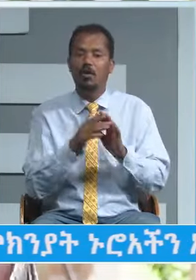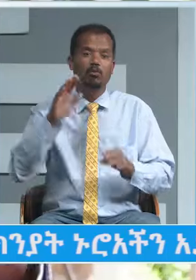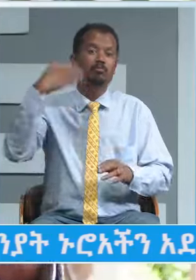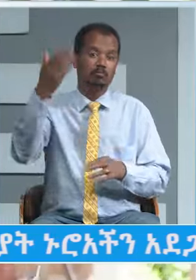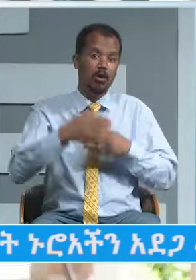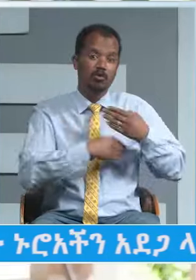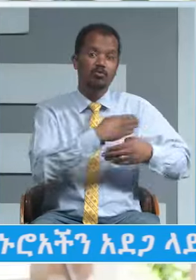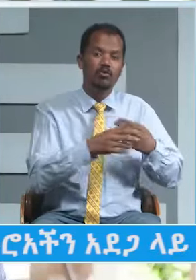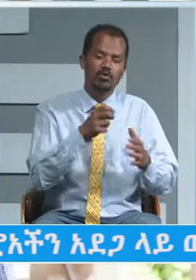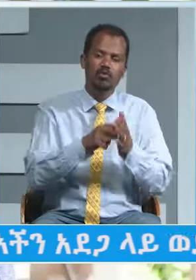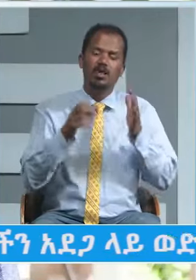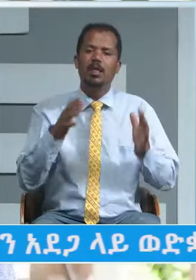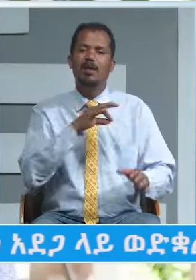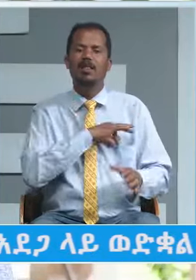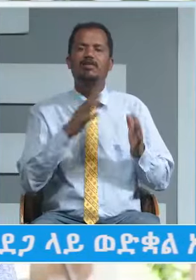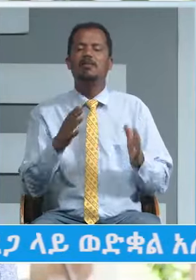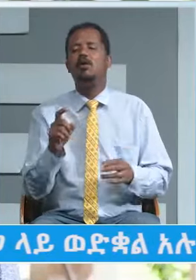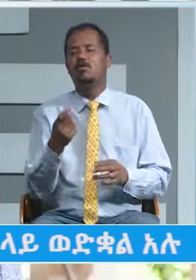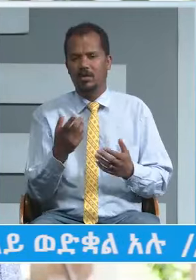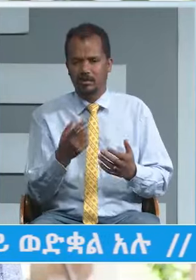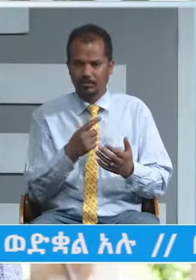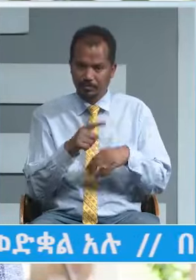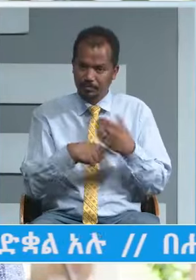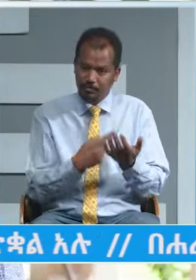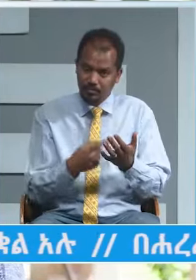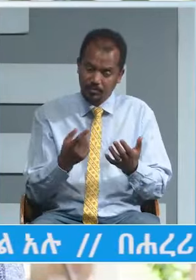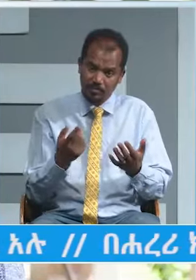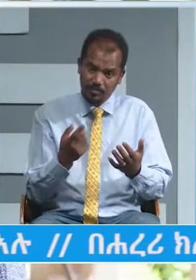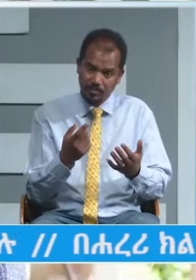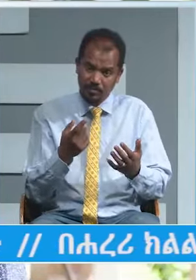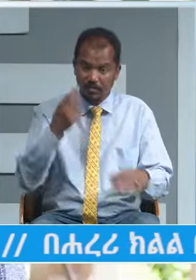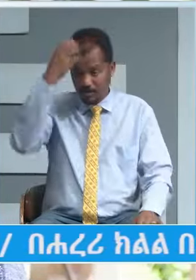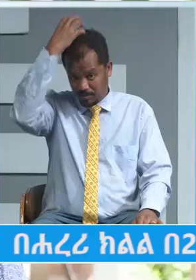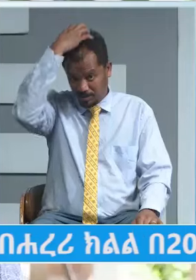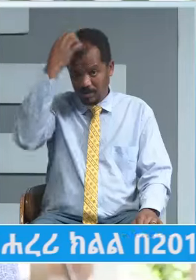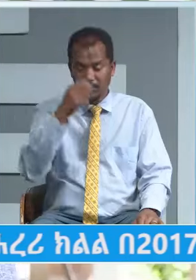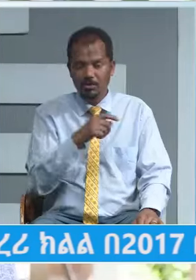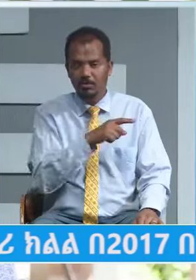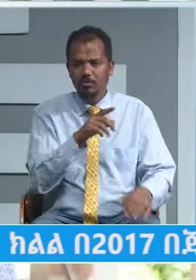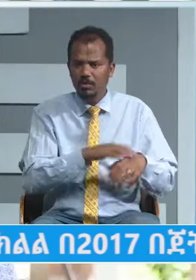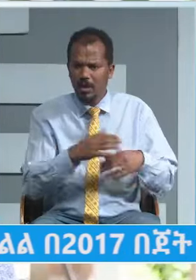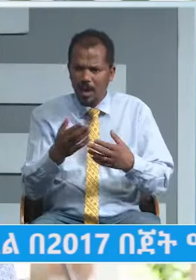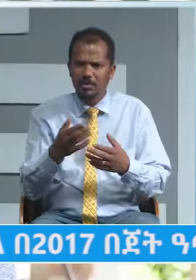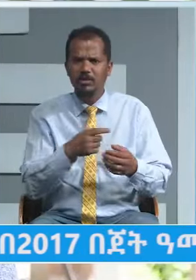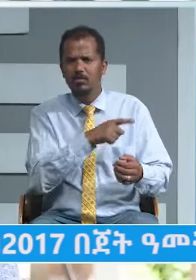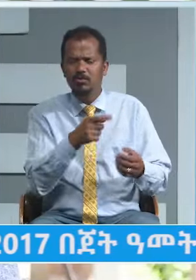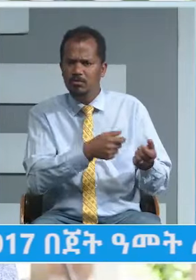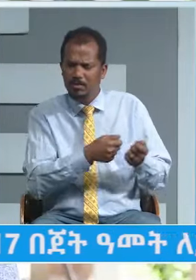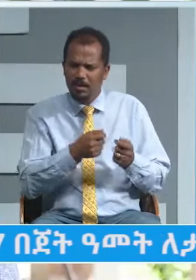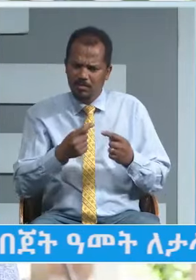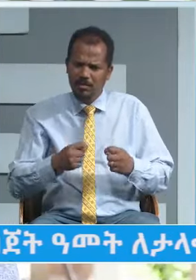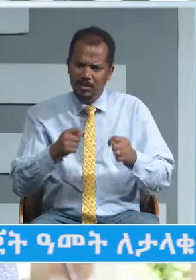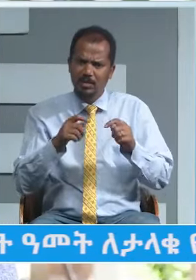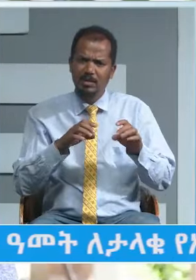ቀጣይ ትውልዳቸውም ውጤታማ ትርፋማ ይሆናል። ስለዚህ መምጣቱ ተገቢ ነው። መንግስትም ደግሞ እነሱን በመጋበዝ እነሱን በመሳብ